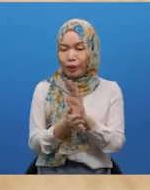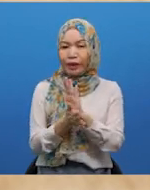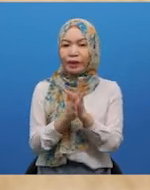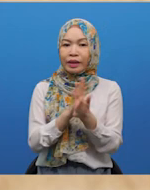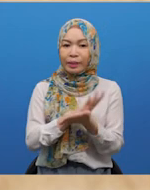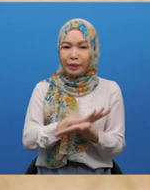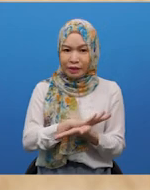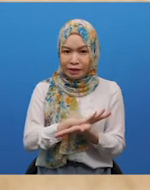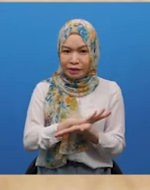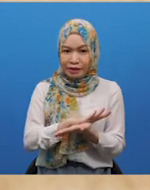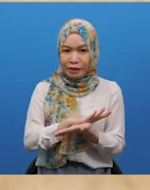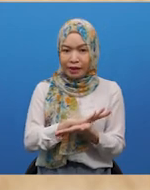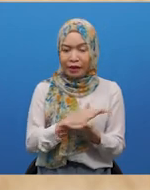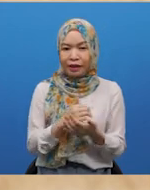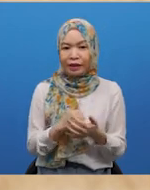tamsil